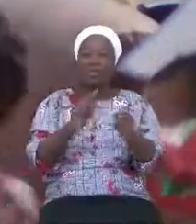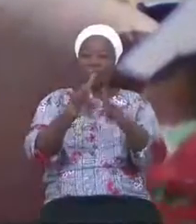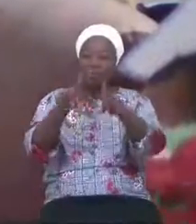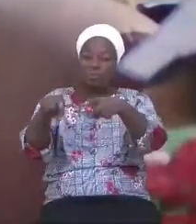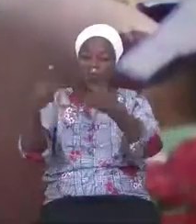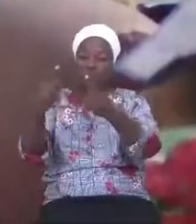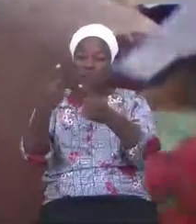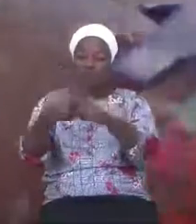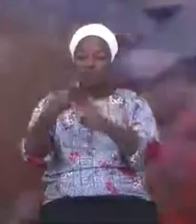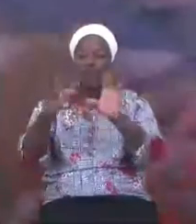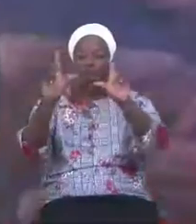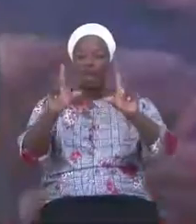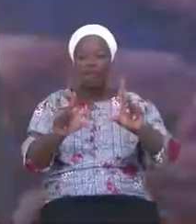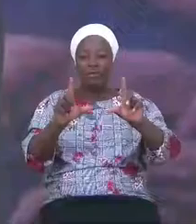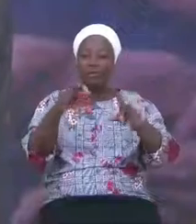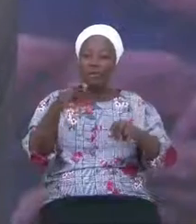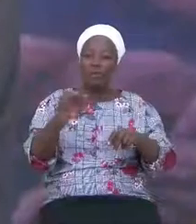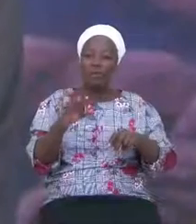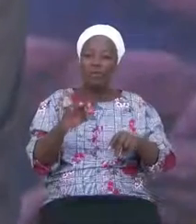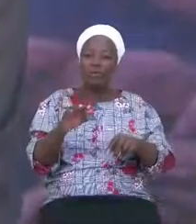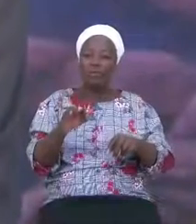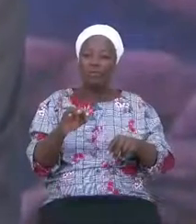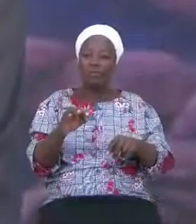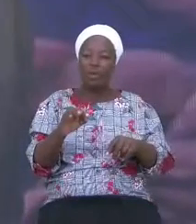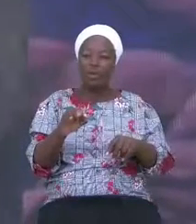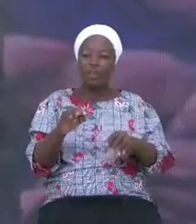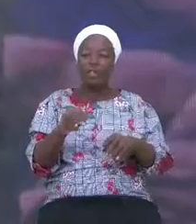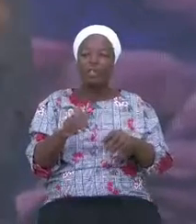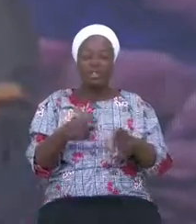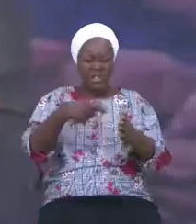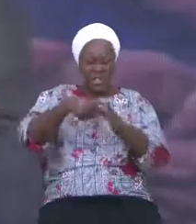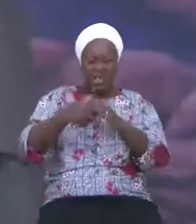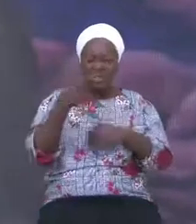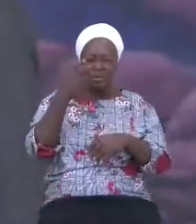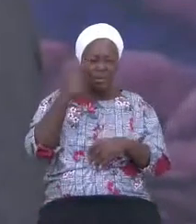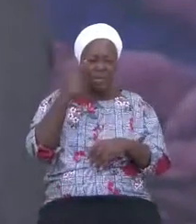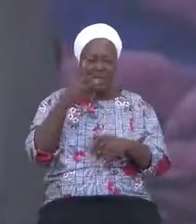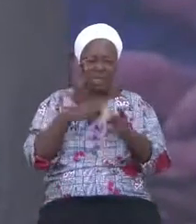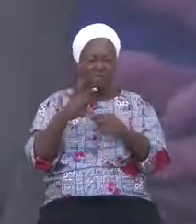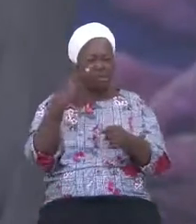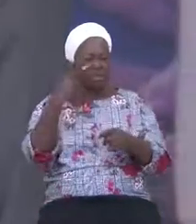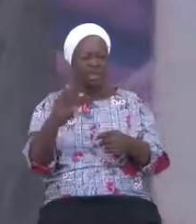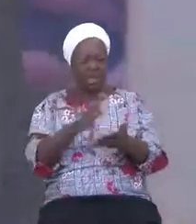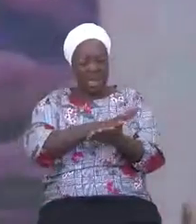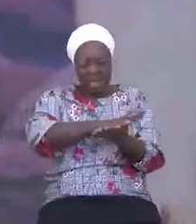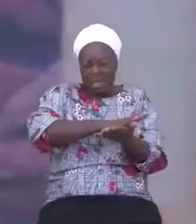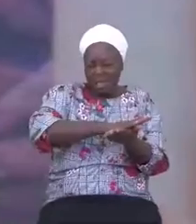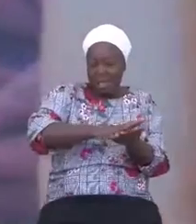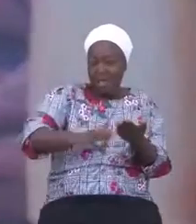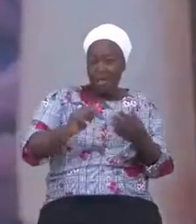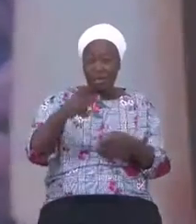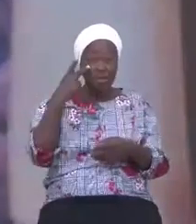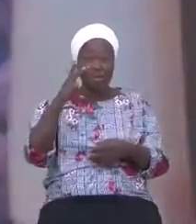iras du niveau de la vue faible et tu verras clairement. Tu verras